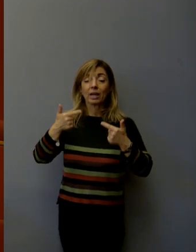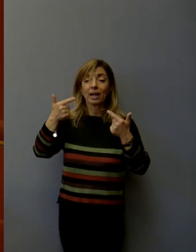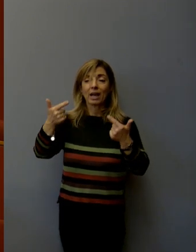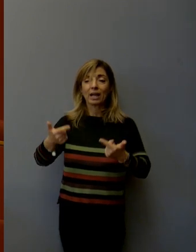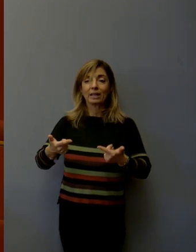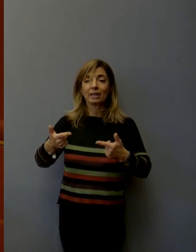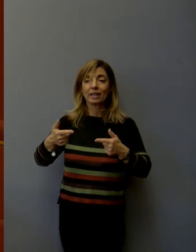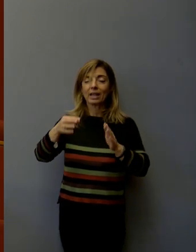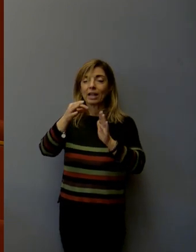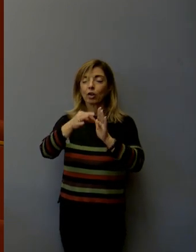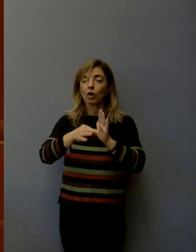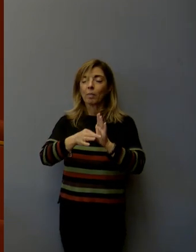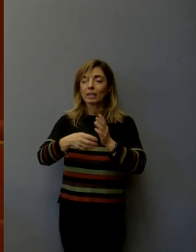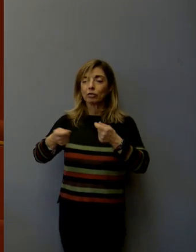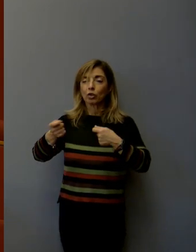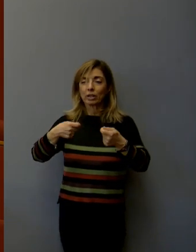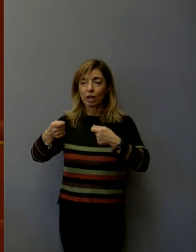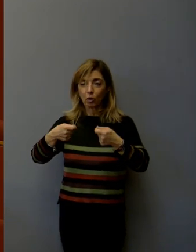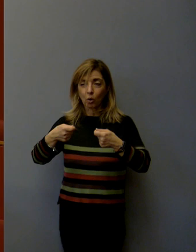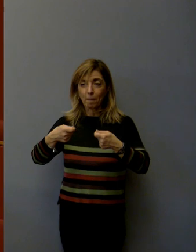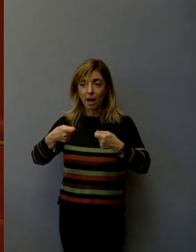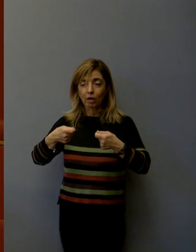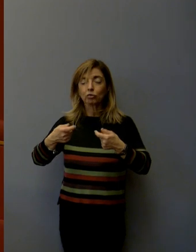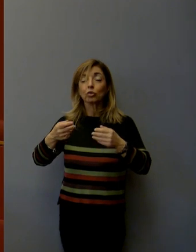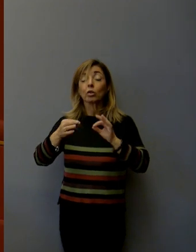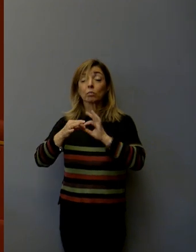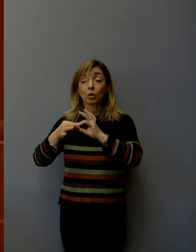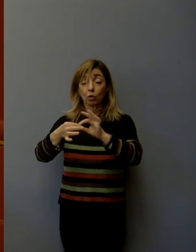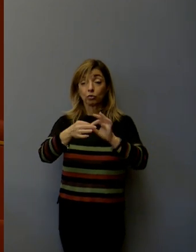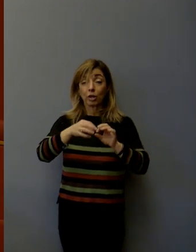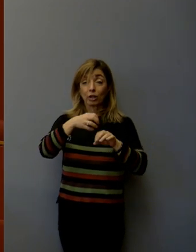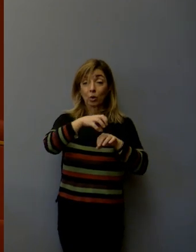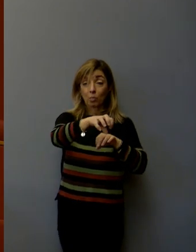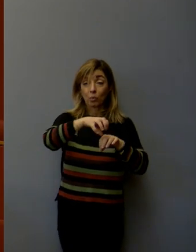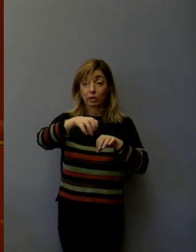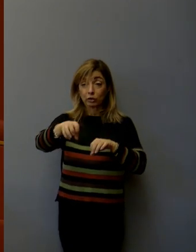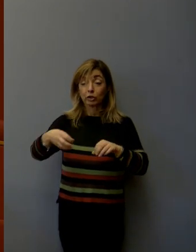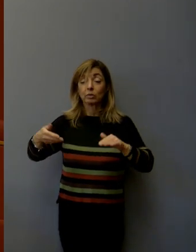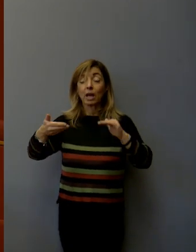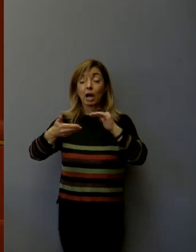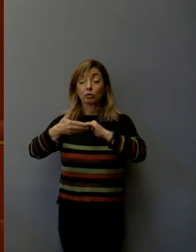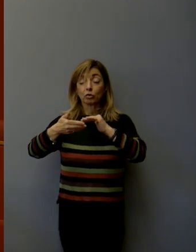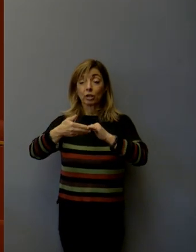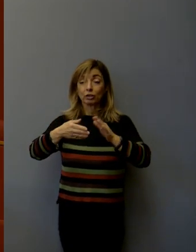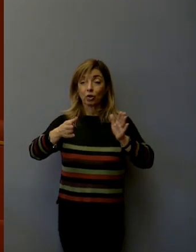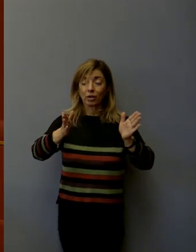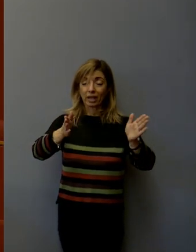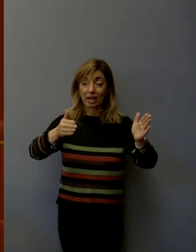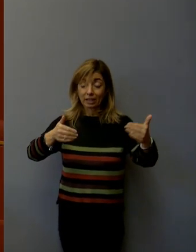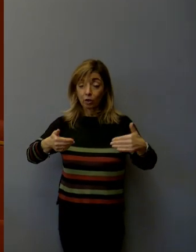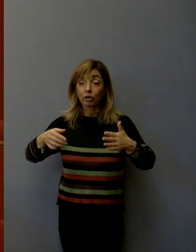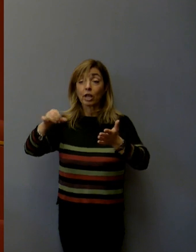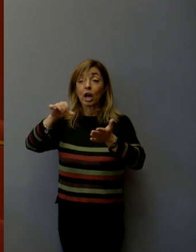Commercio di concerto con I municipi per l'associazione di categoria con i centri integrati di via e con le forze